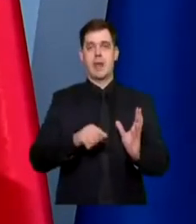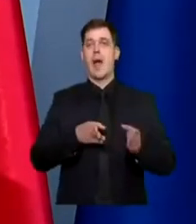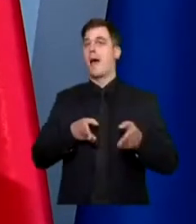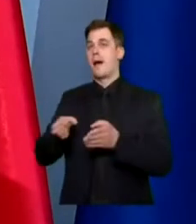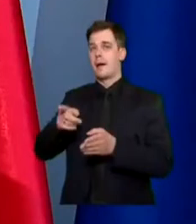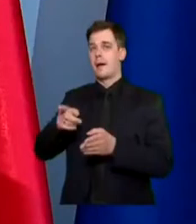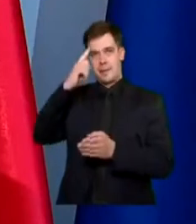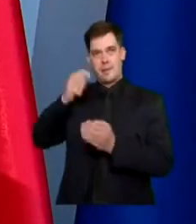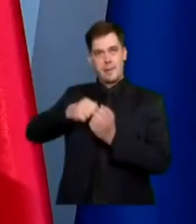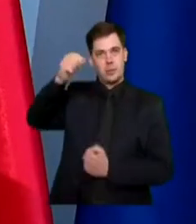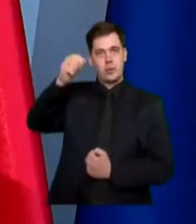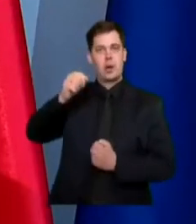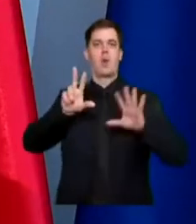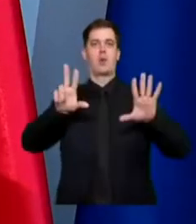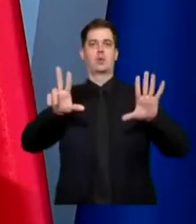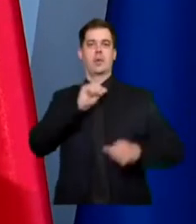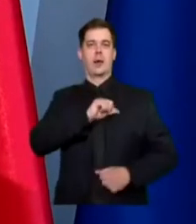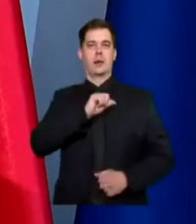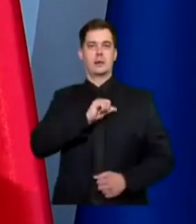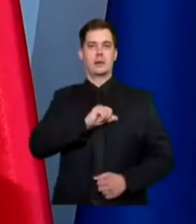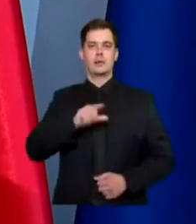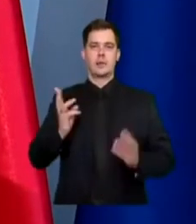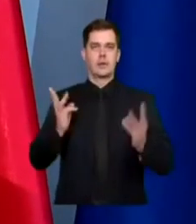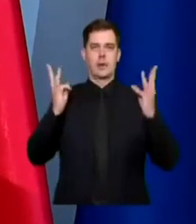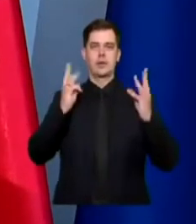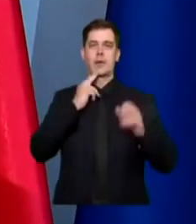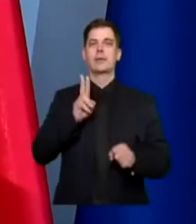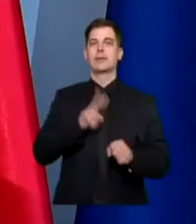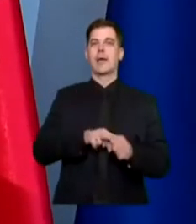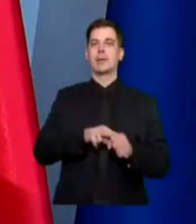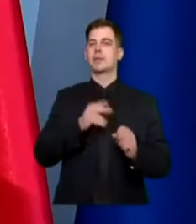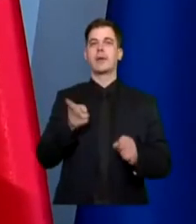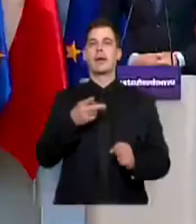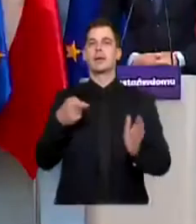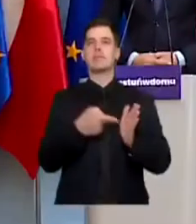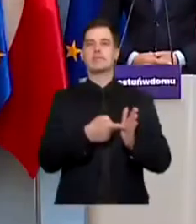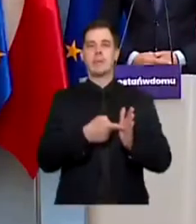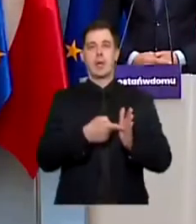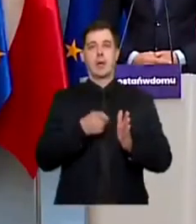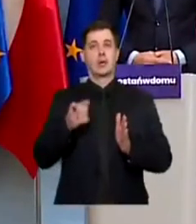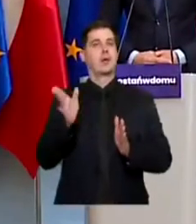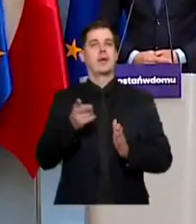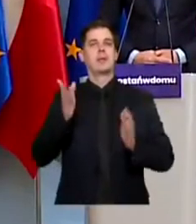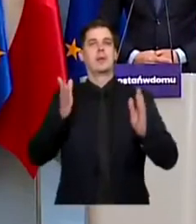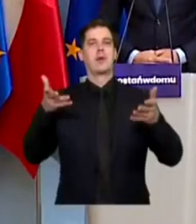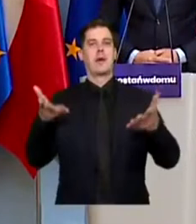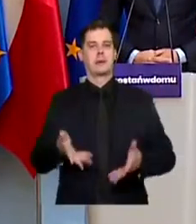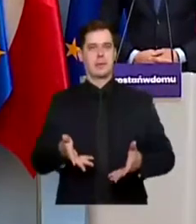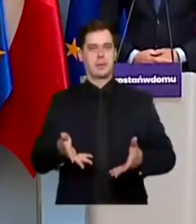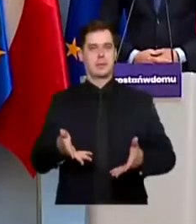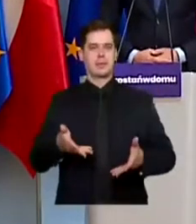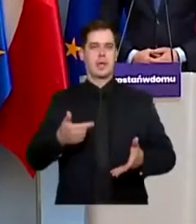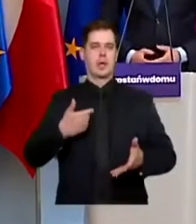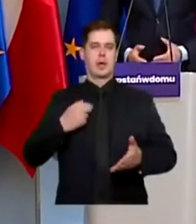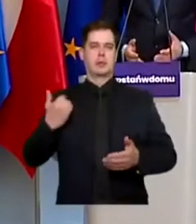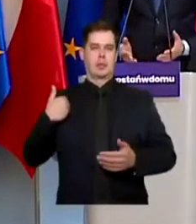i ósmoklasistów ważny jest termin egzaminu i tak, czy się on oczywiście odbędzie.